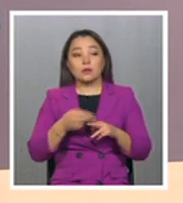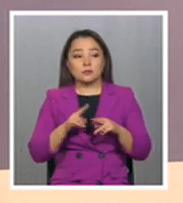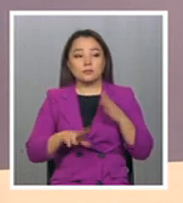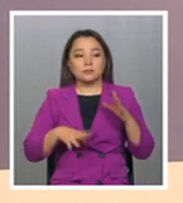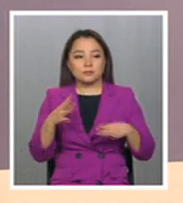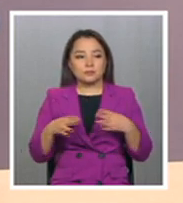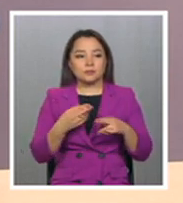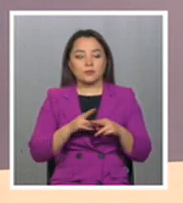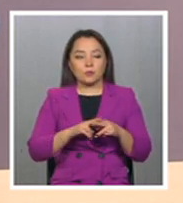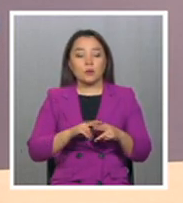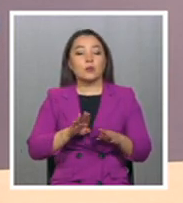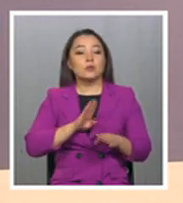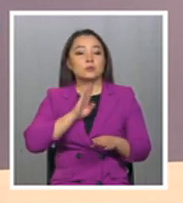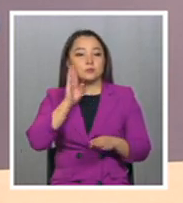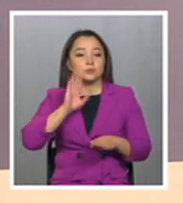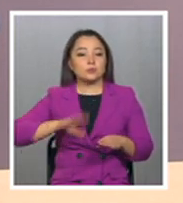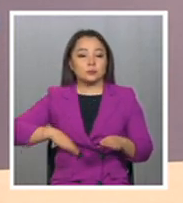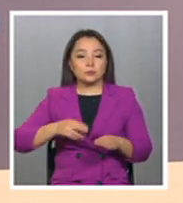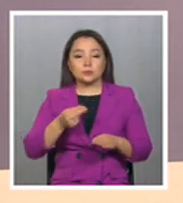асын ішеді.